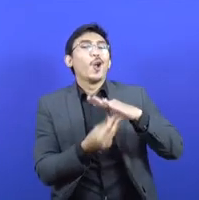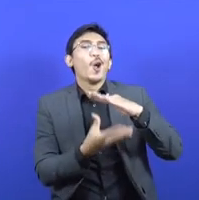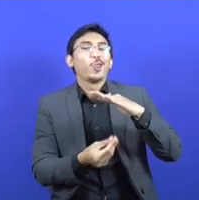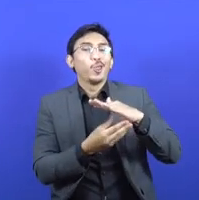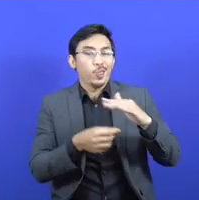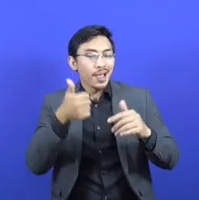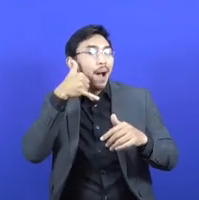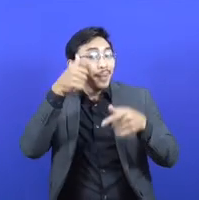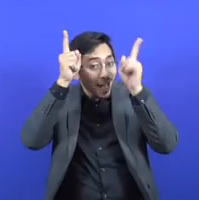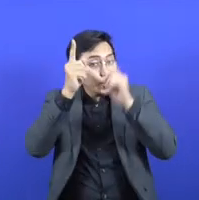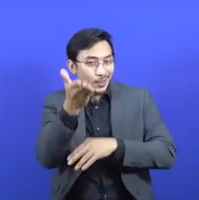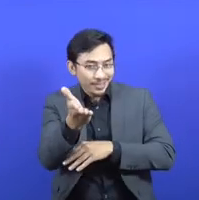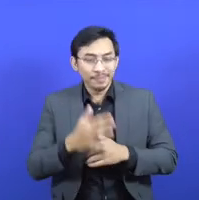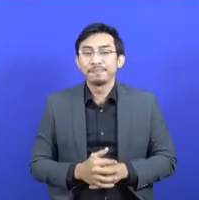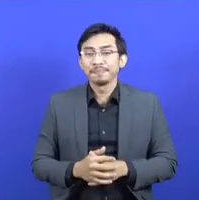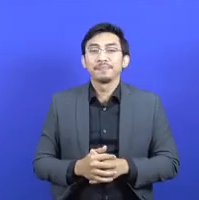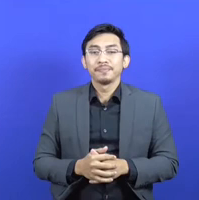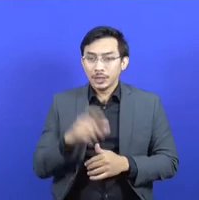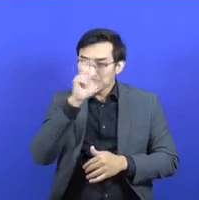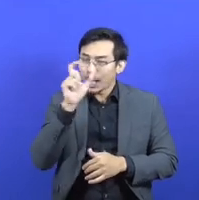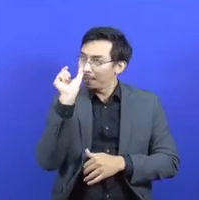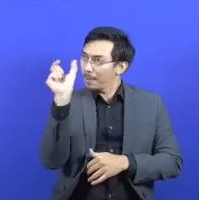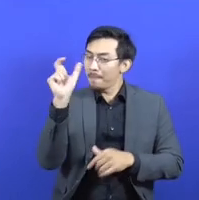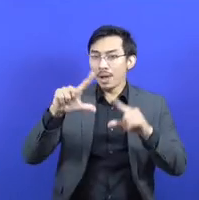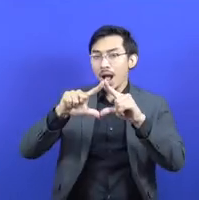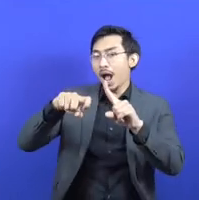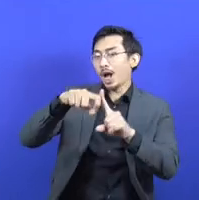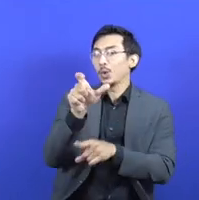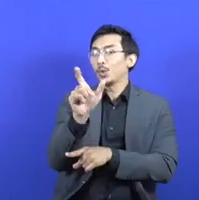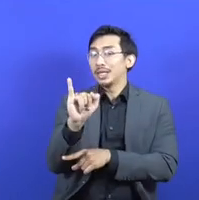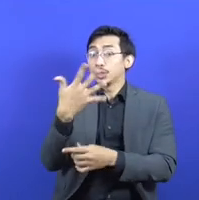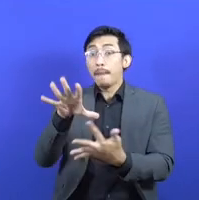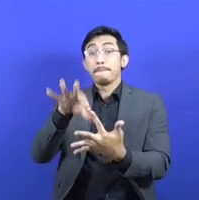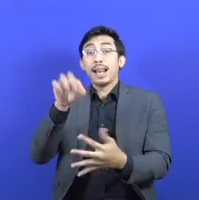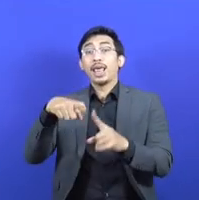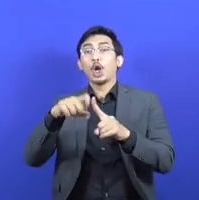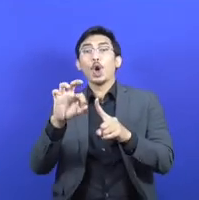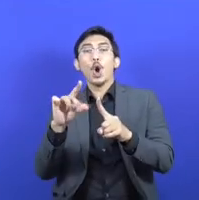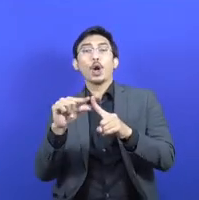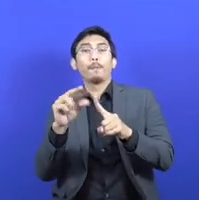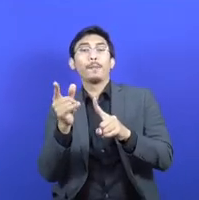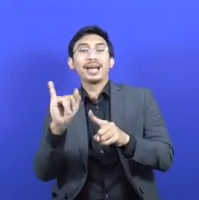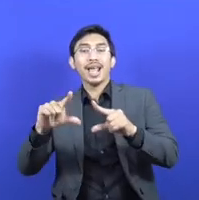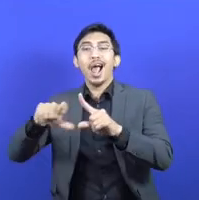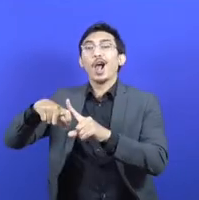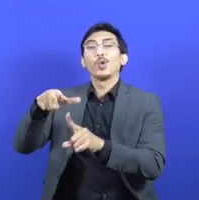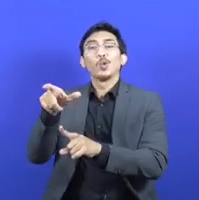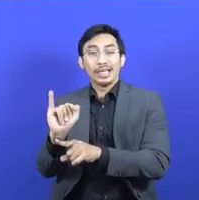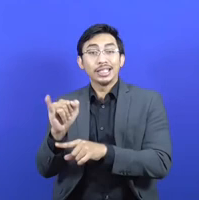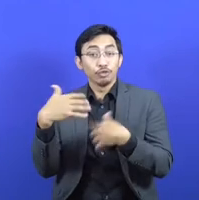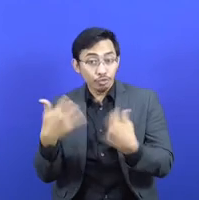Play Store dari perangkat Android kamu. Search kata kunci Akui dan pilih aplikasi Korpri